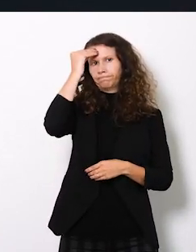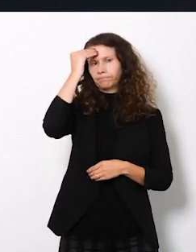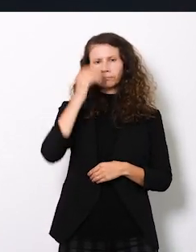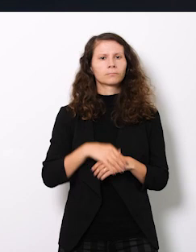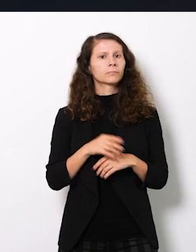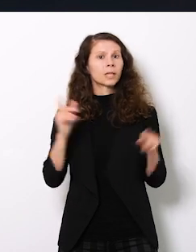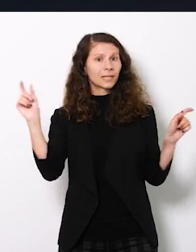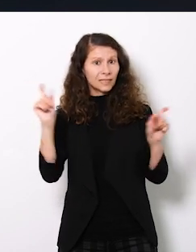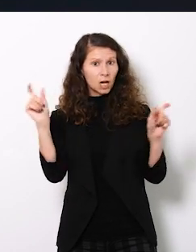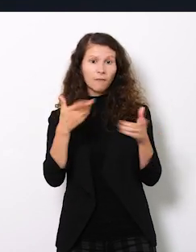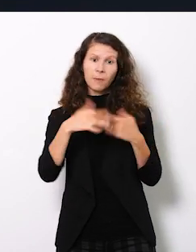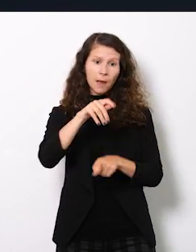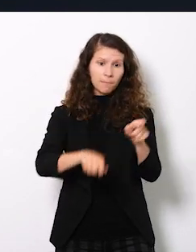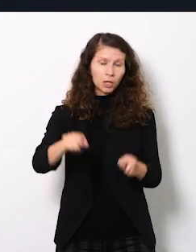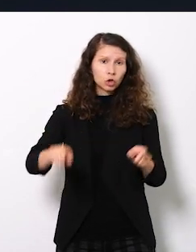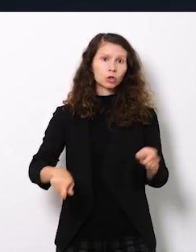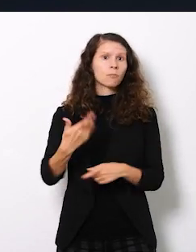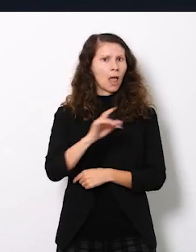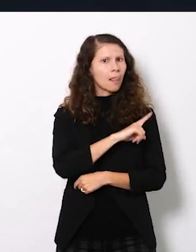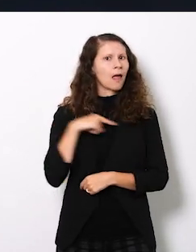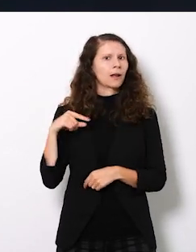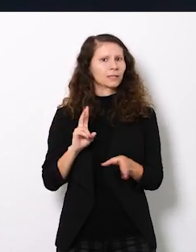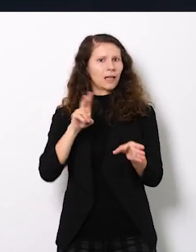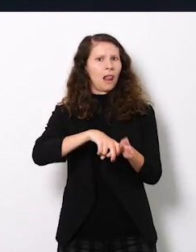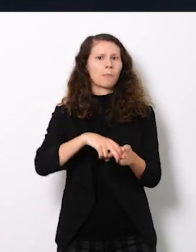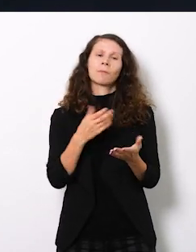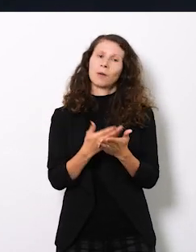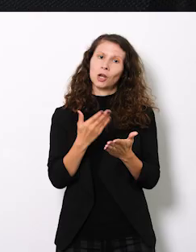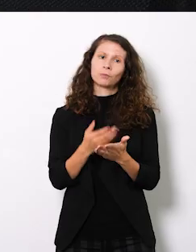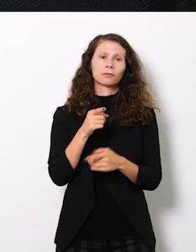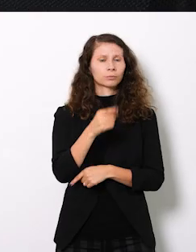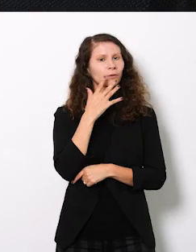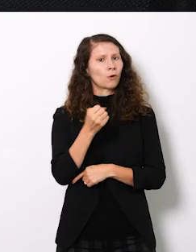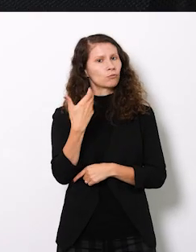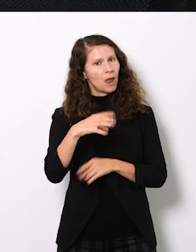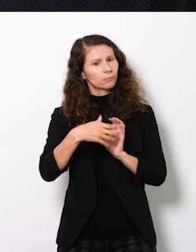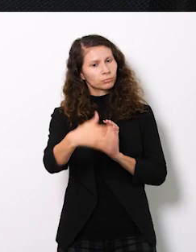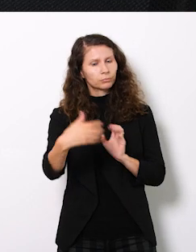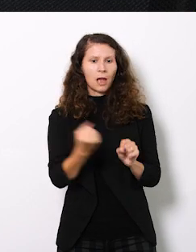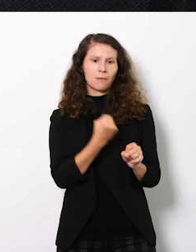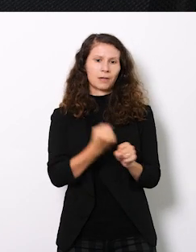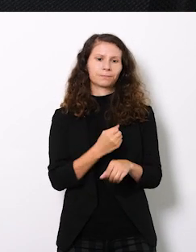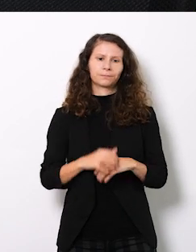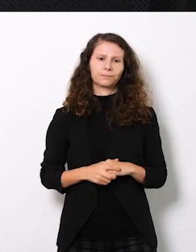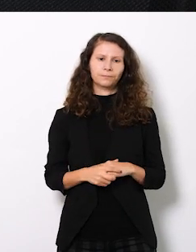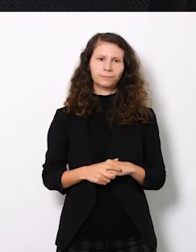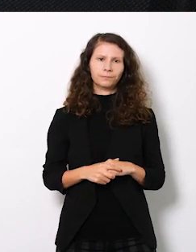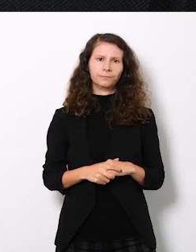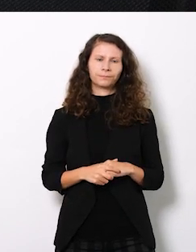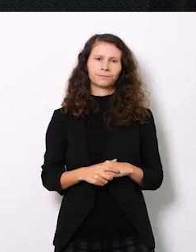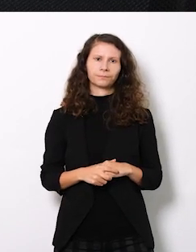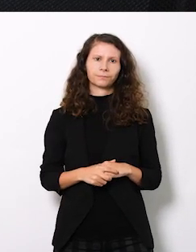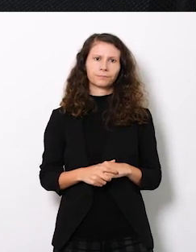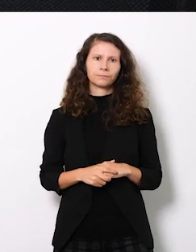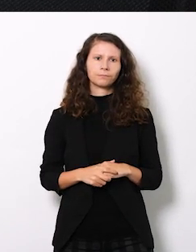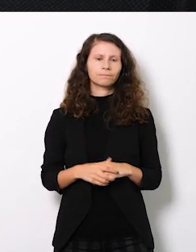wo mehr Menschen auch länger Teilhabe durch Erwerbstätigkeit wünschen. Ja, also für